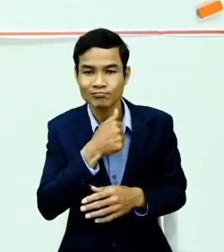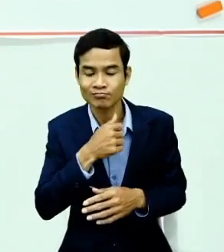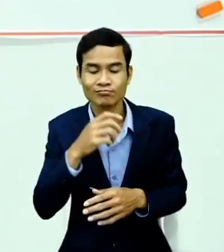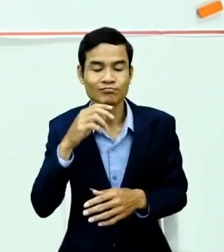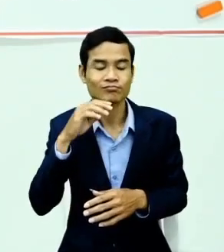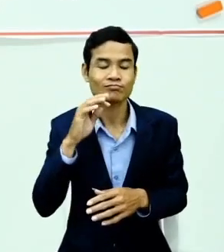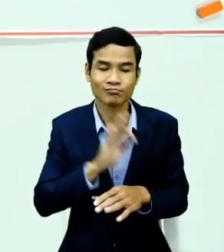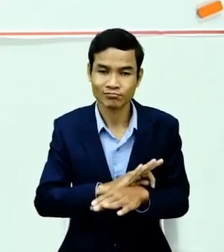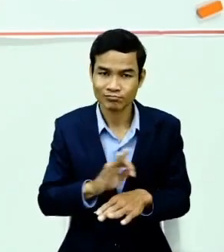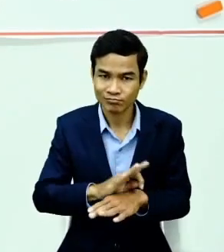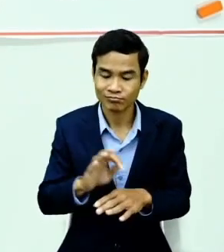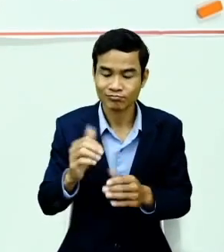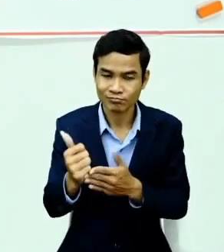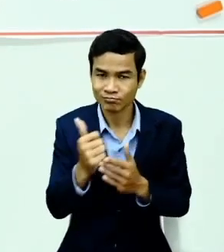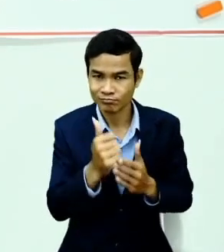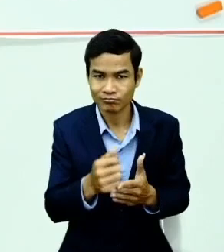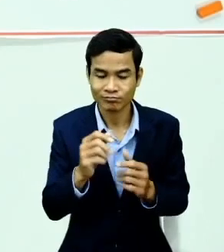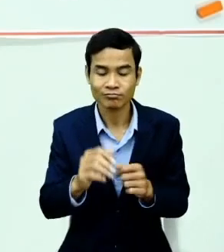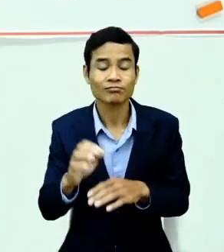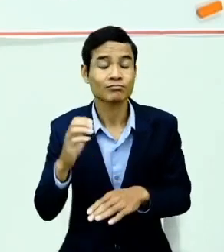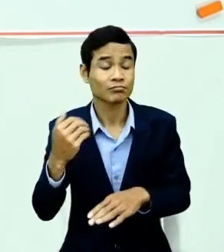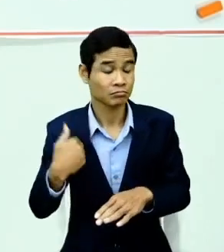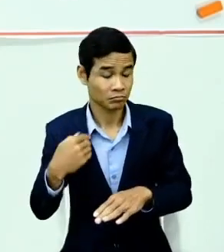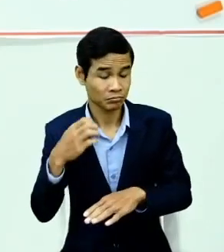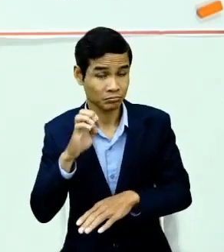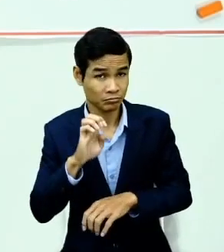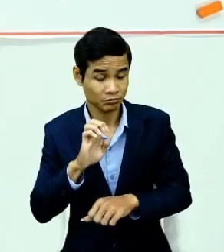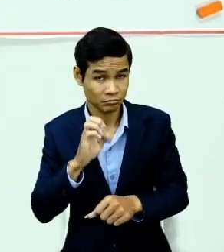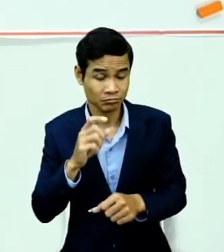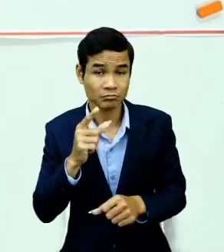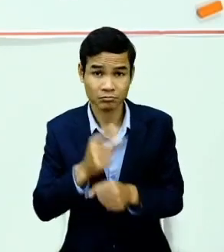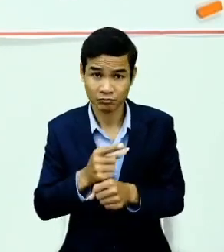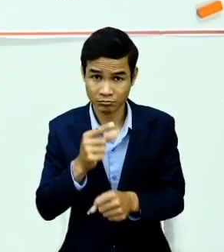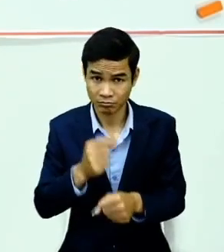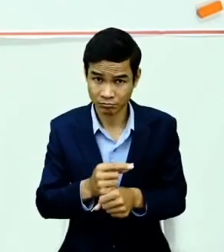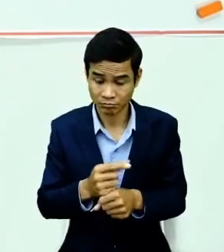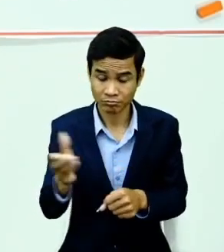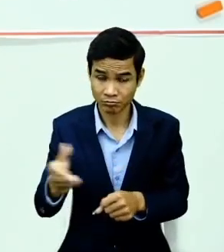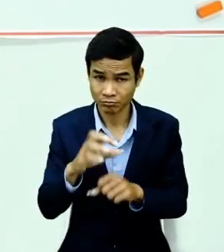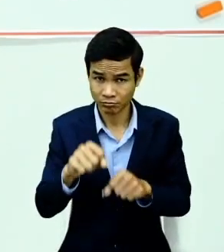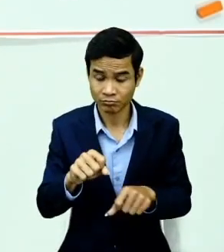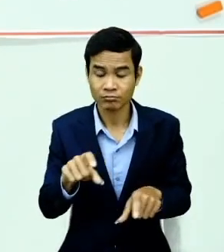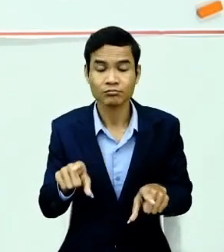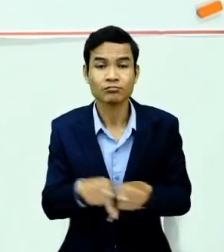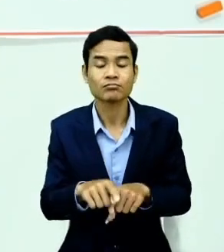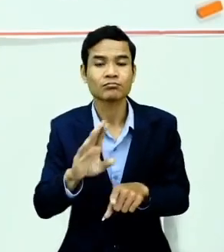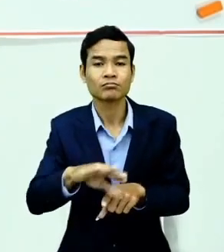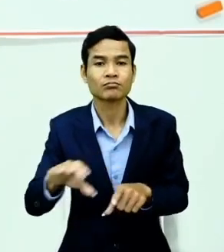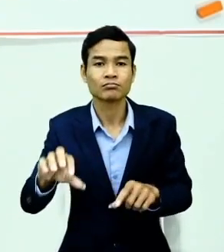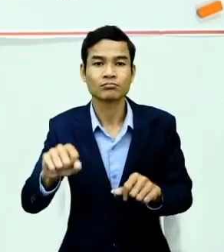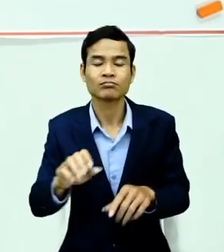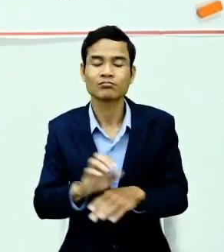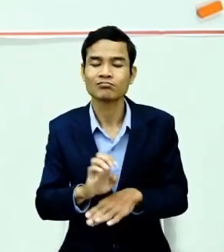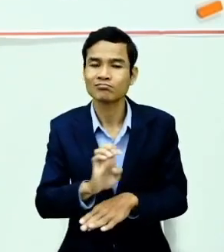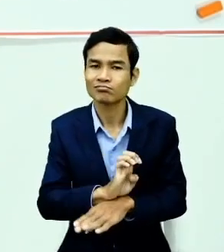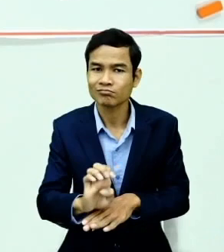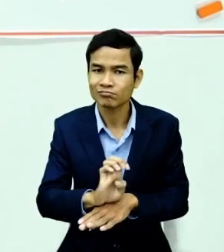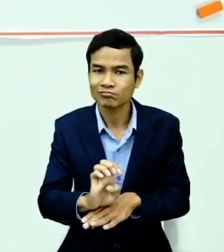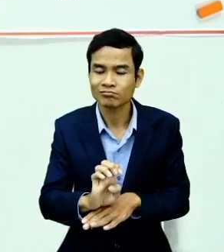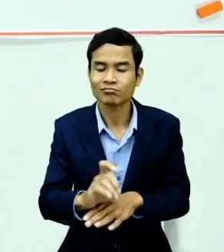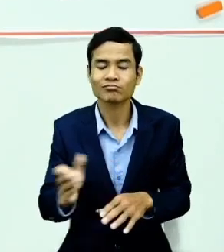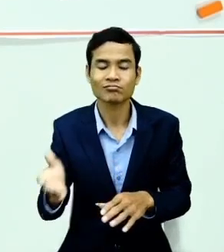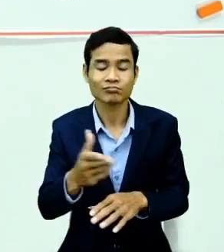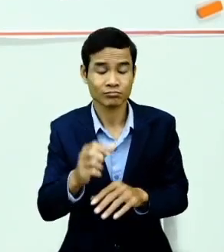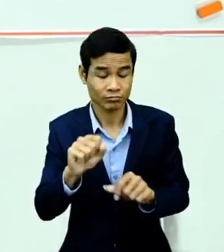rạc cách tỏa khá luôn chà ở bụng mặt đáy có quạt miên chà khá nông lúc miên mìa miên tiện bên này con chà mìa miên có tật thừa cá đứt bụng